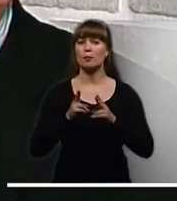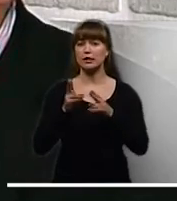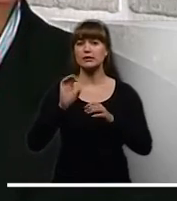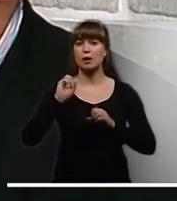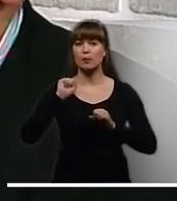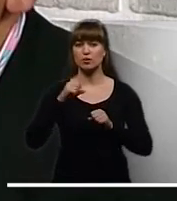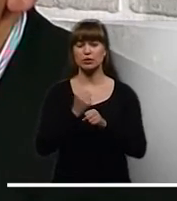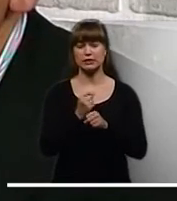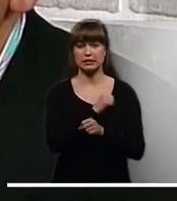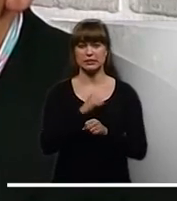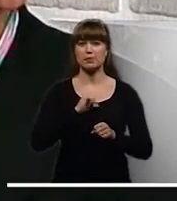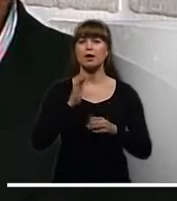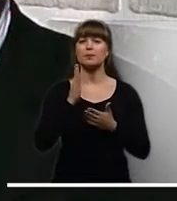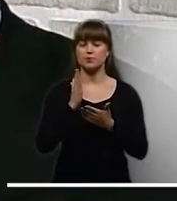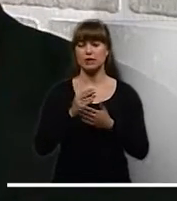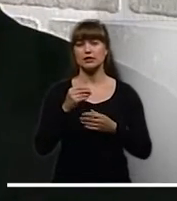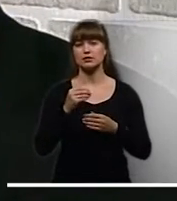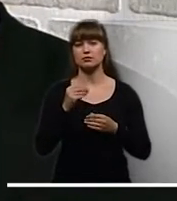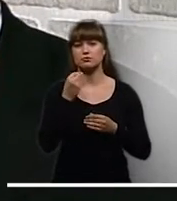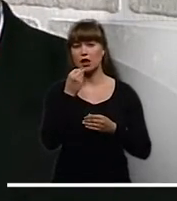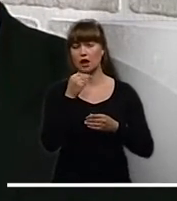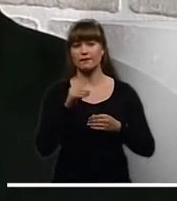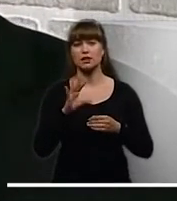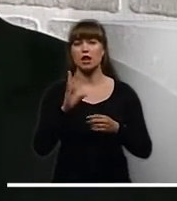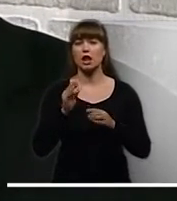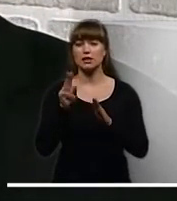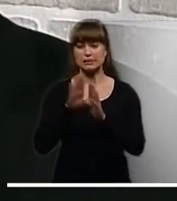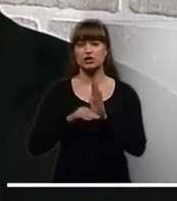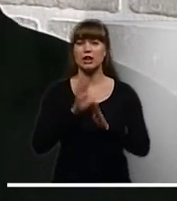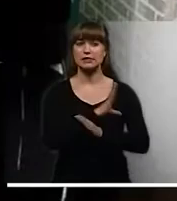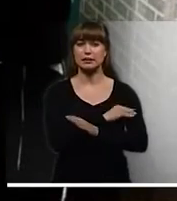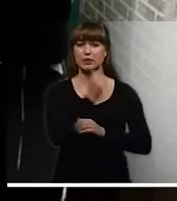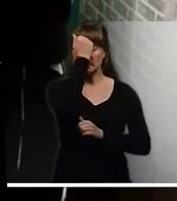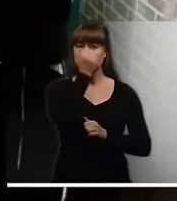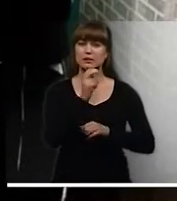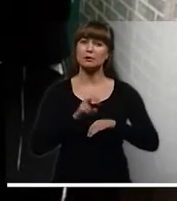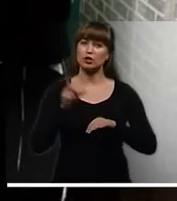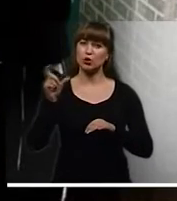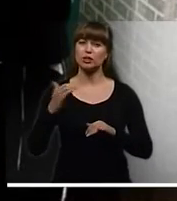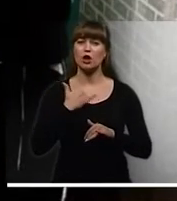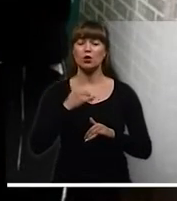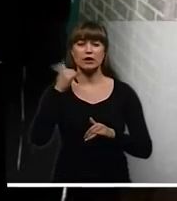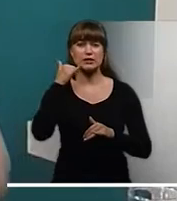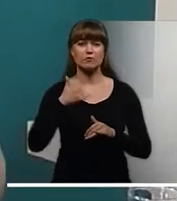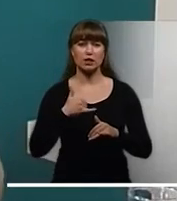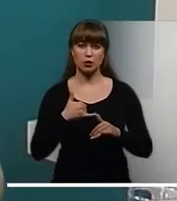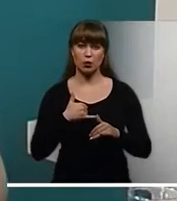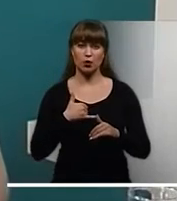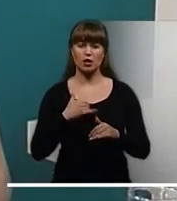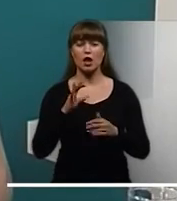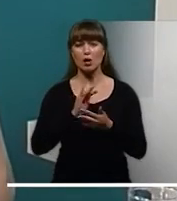можно делать самим, и иногда это дает эффект до еще приезда, снижается давление. Спасибо, доктор. У нас звонок